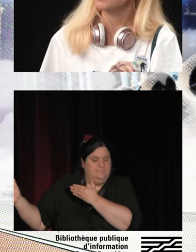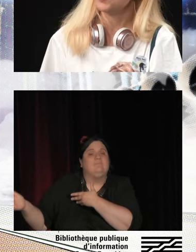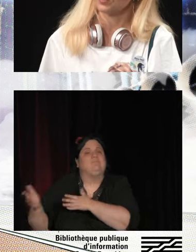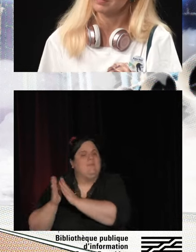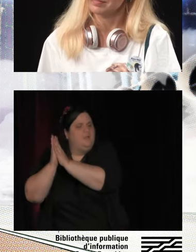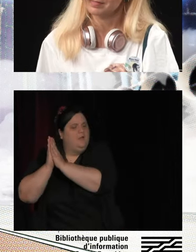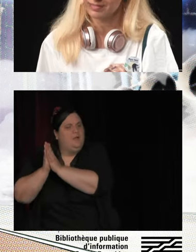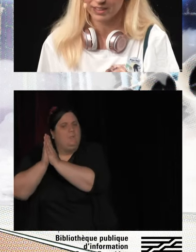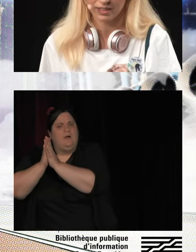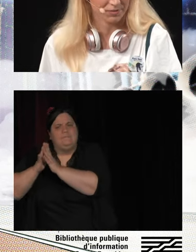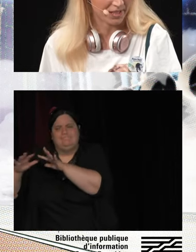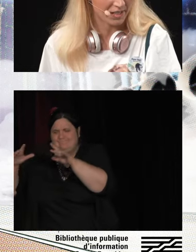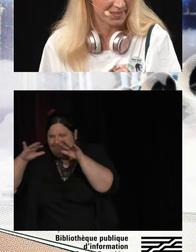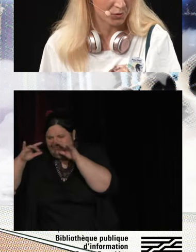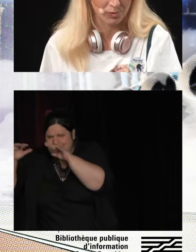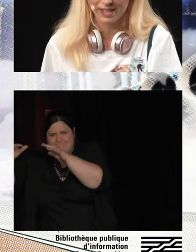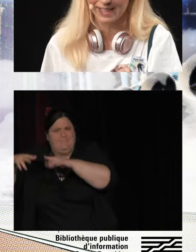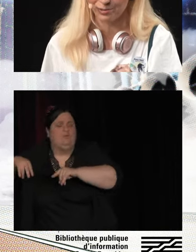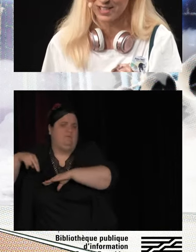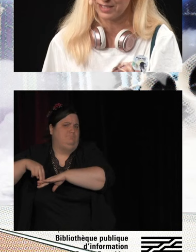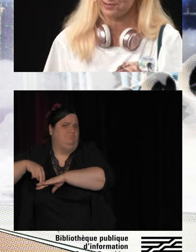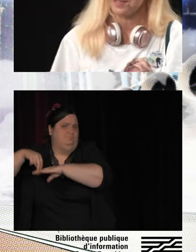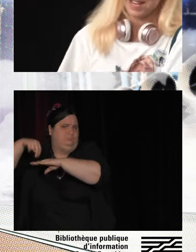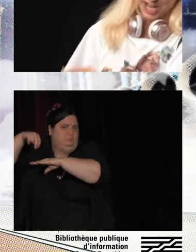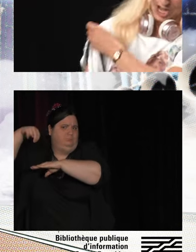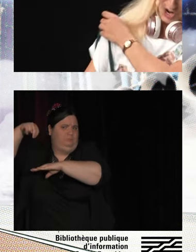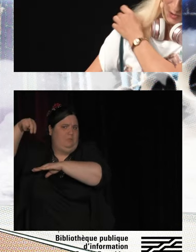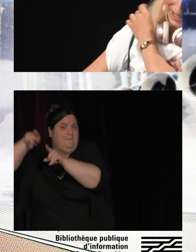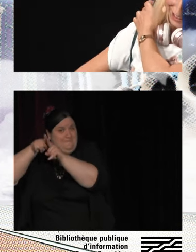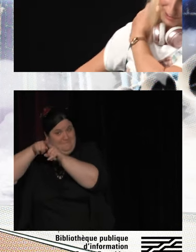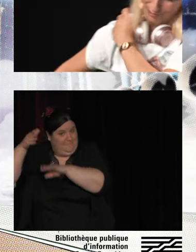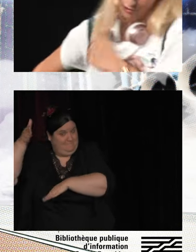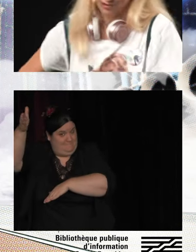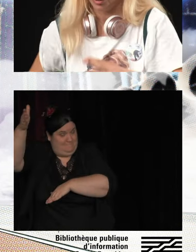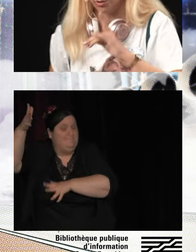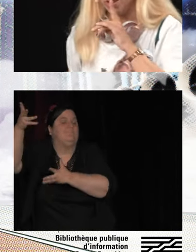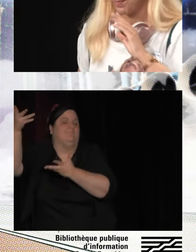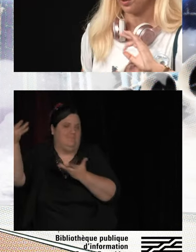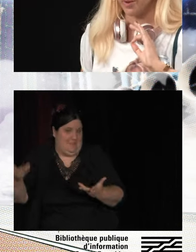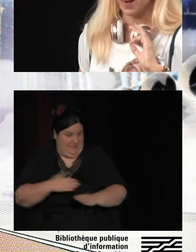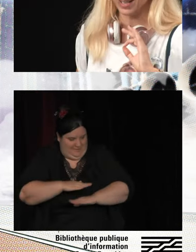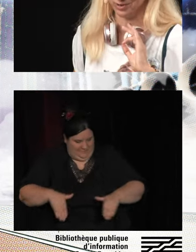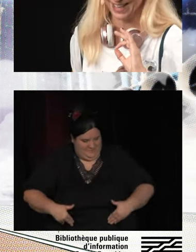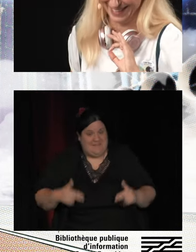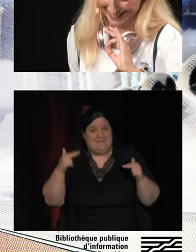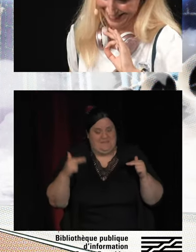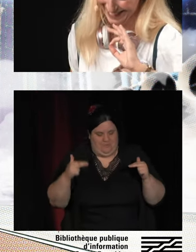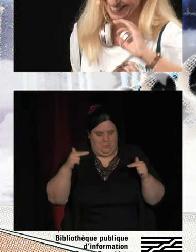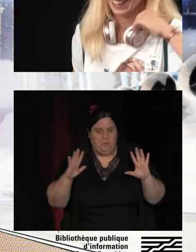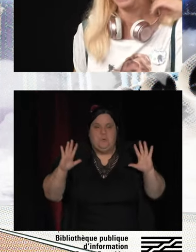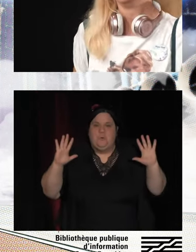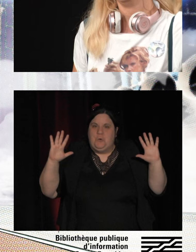moine qui a des visions, qui fait de la lévitation, et nous arrivons au dernier niveau du jeu. Je ne suis absolument pas rassurée.